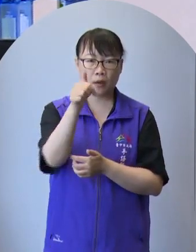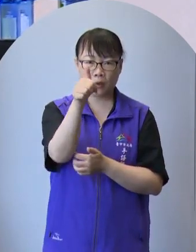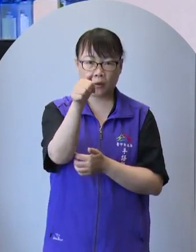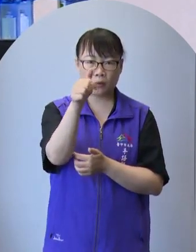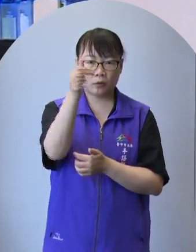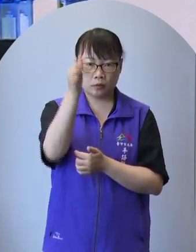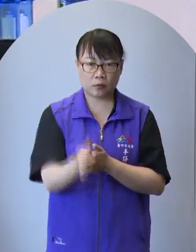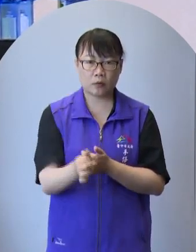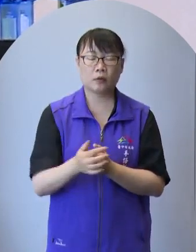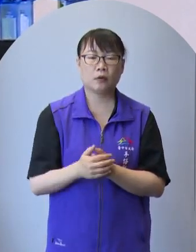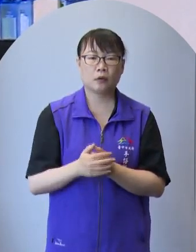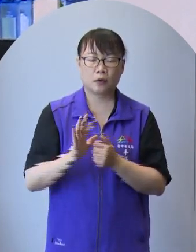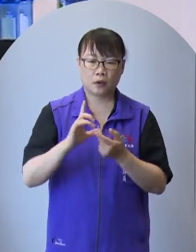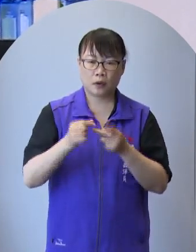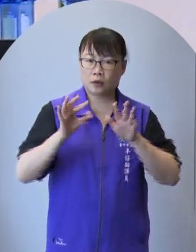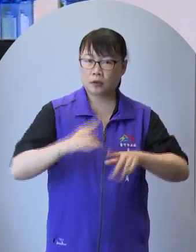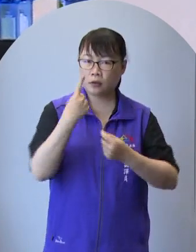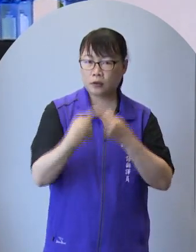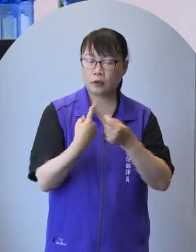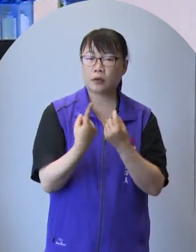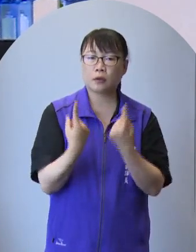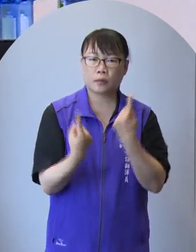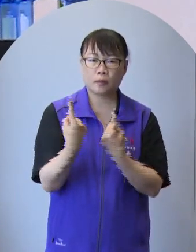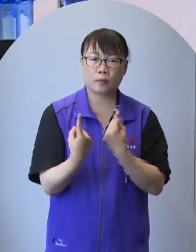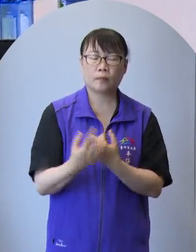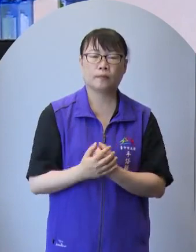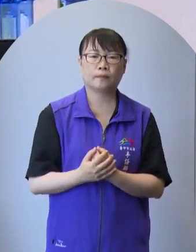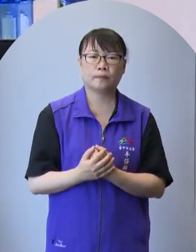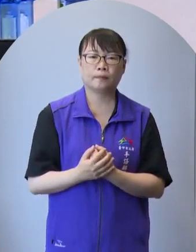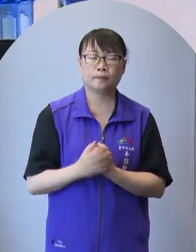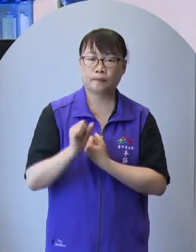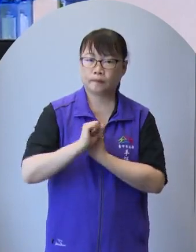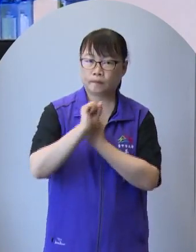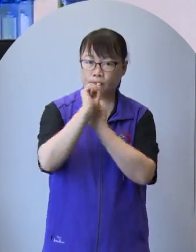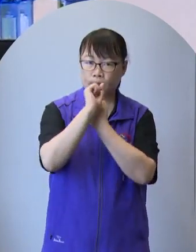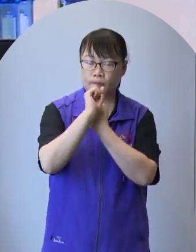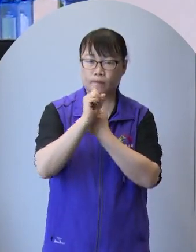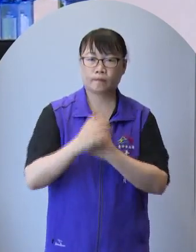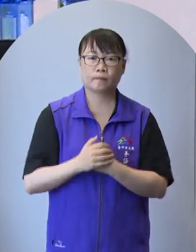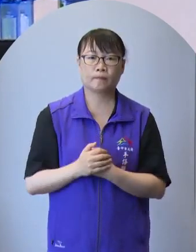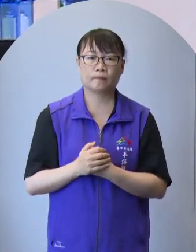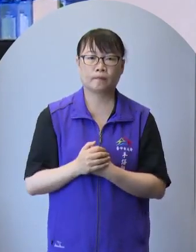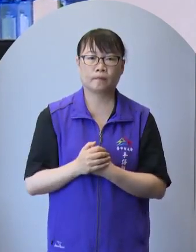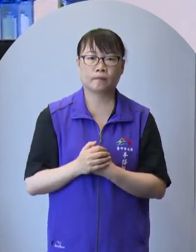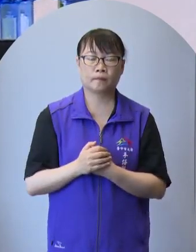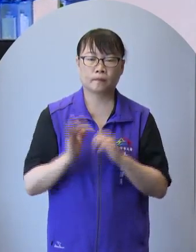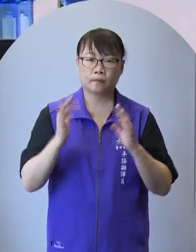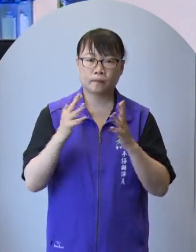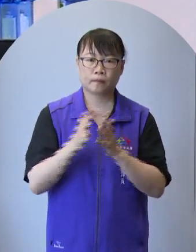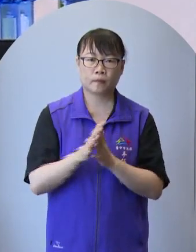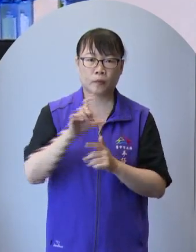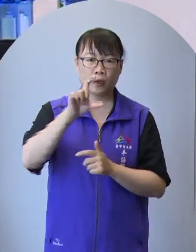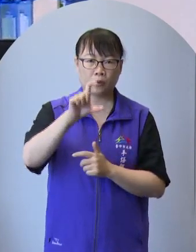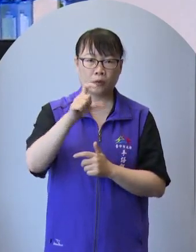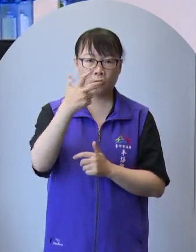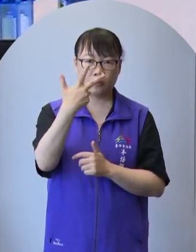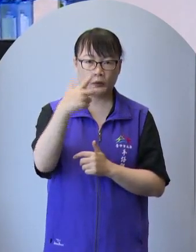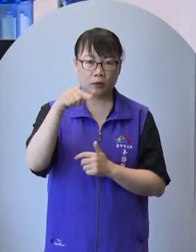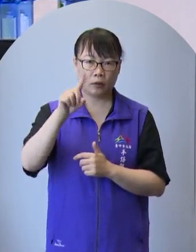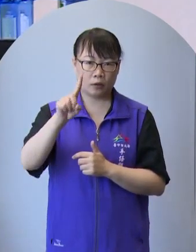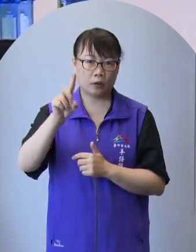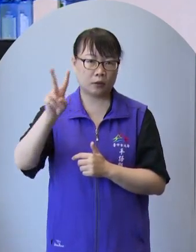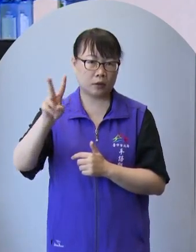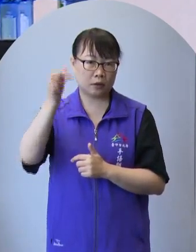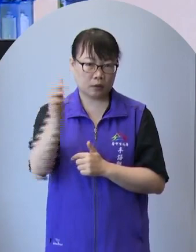比这个今年哈来比今年增加了这个67.12亿